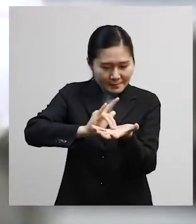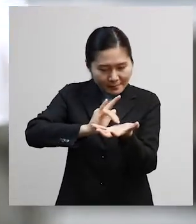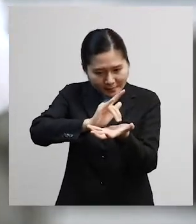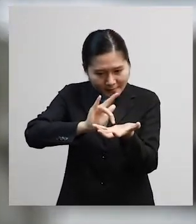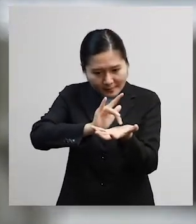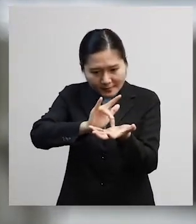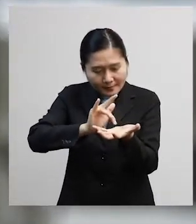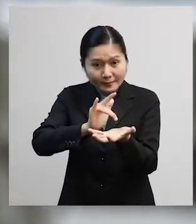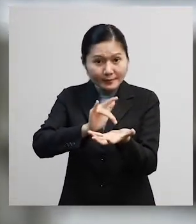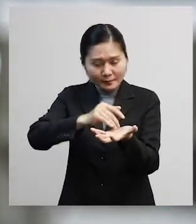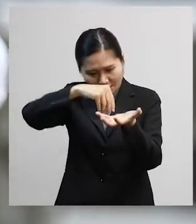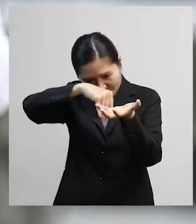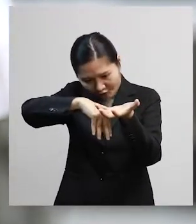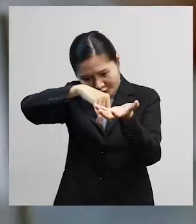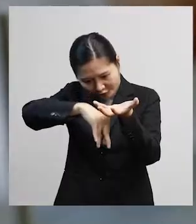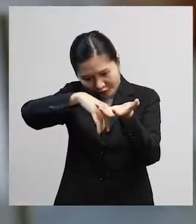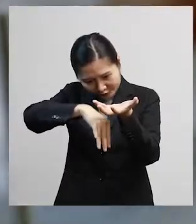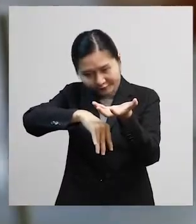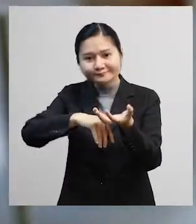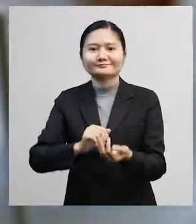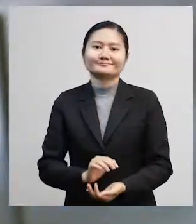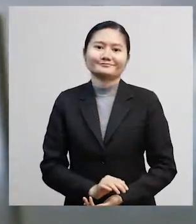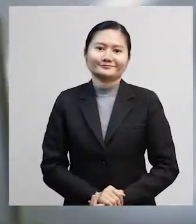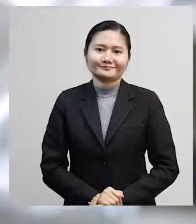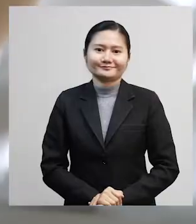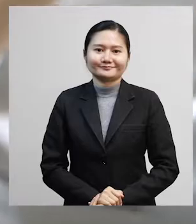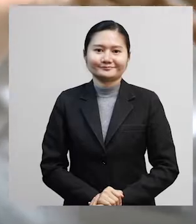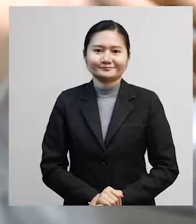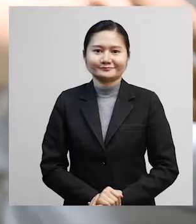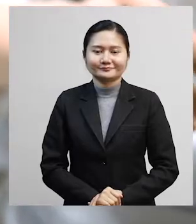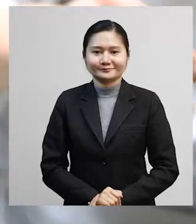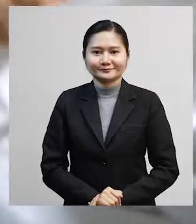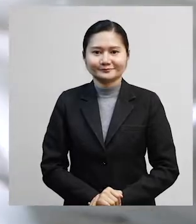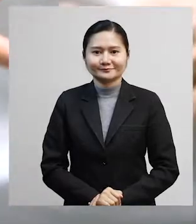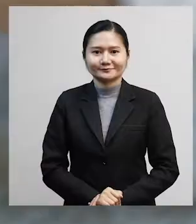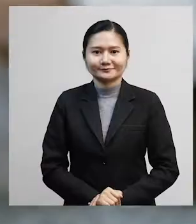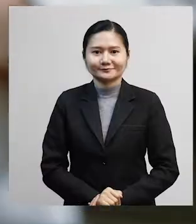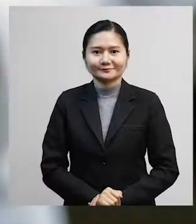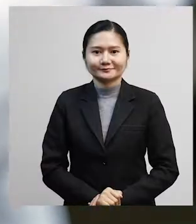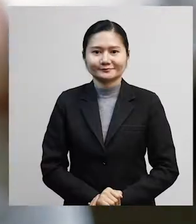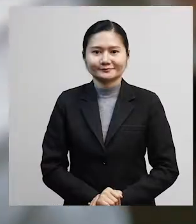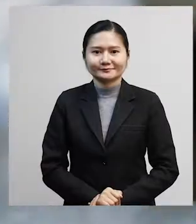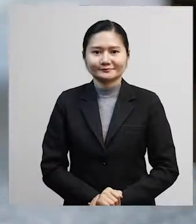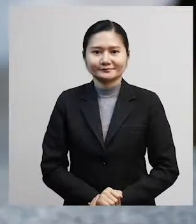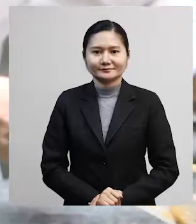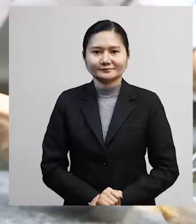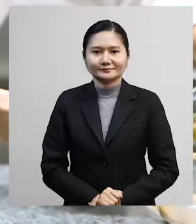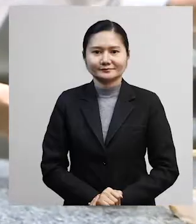ะคะให้เขาลงไปได้ค่ะ